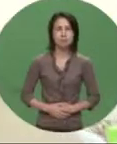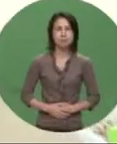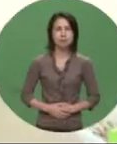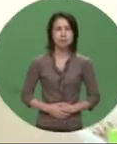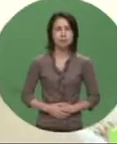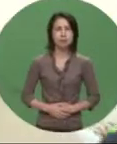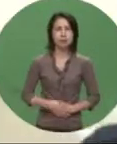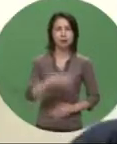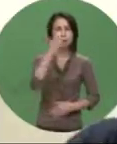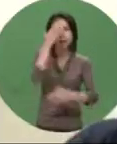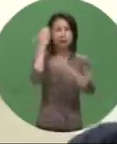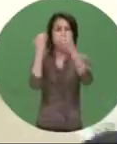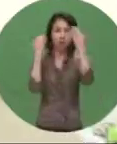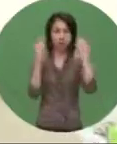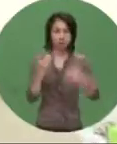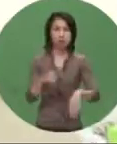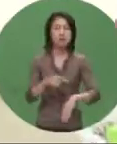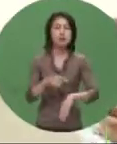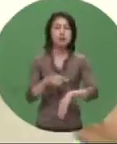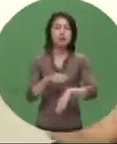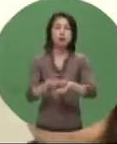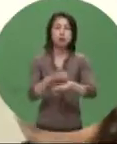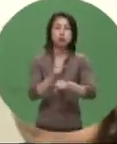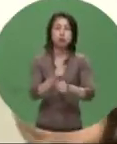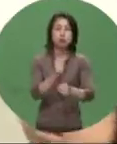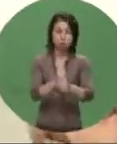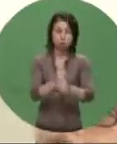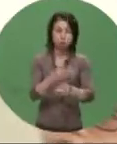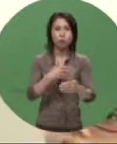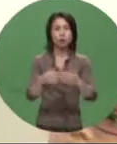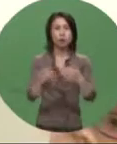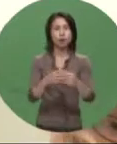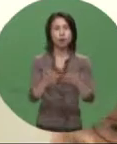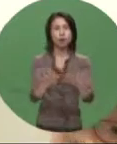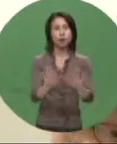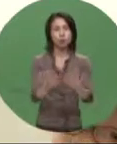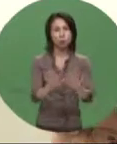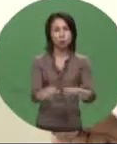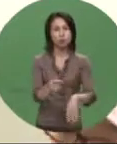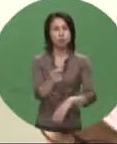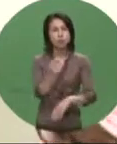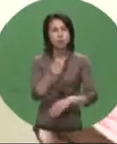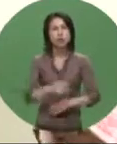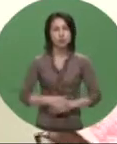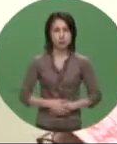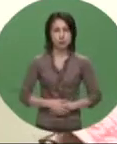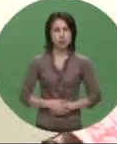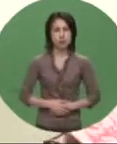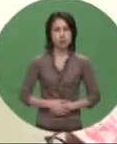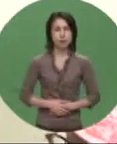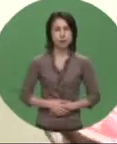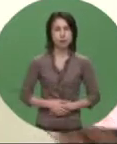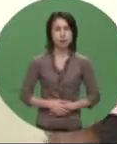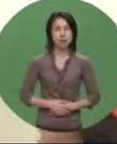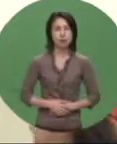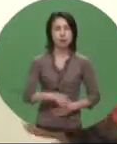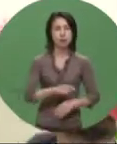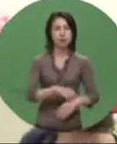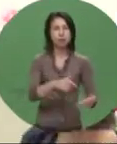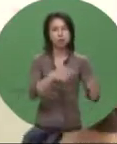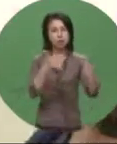なかなかこうやって手間暇かけてものを作るっていう経験が子どもたち少ないので、今日はすごくゆっ